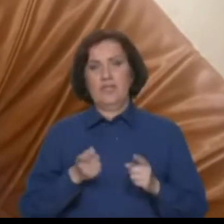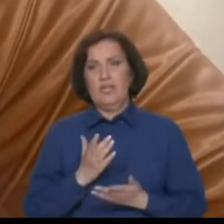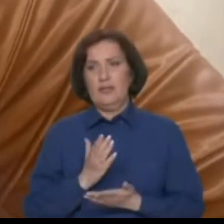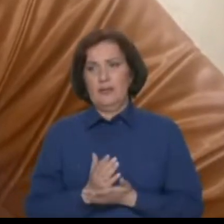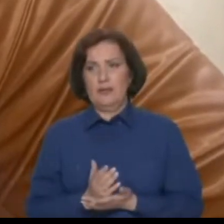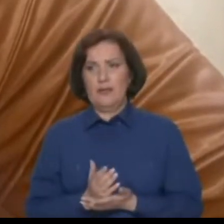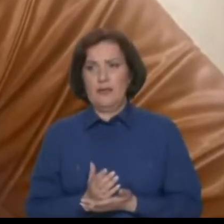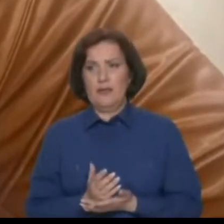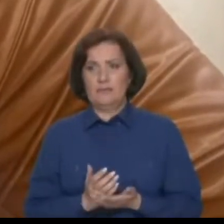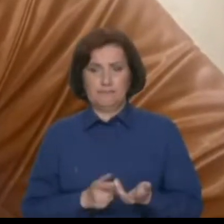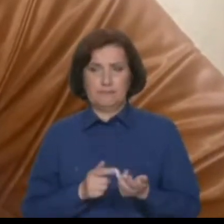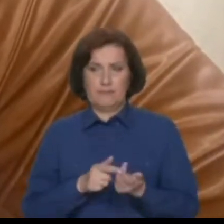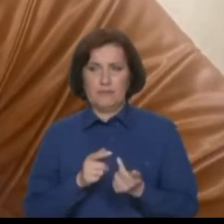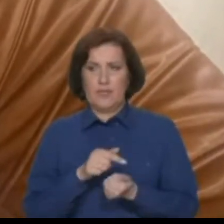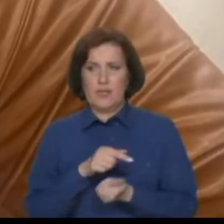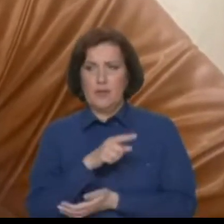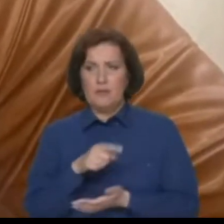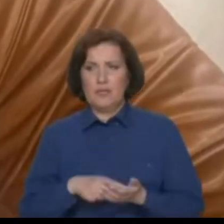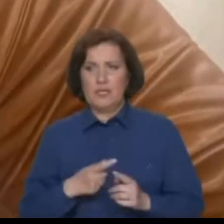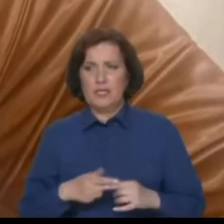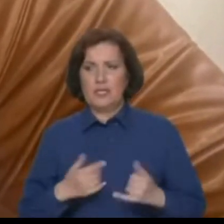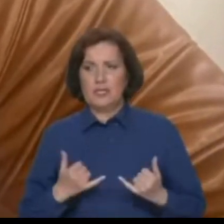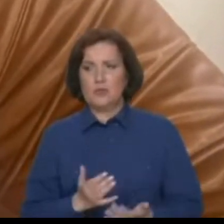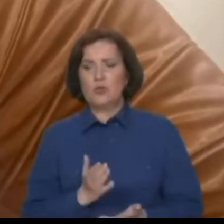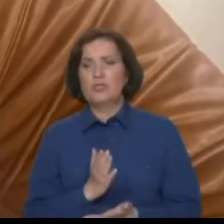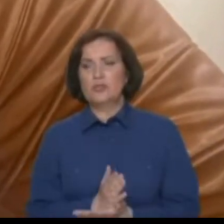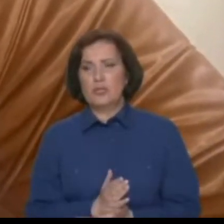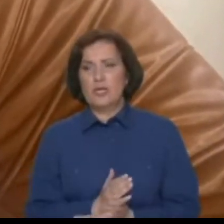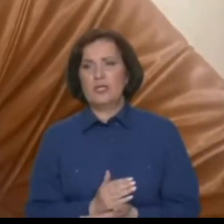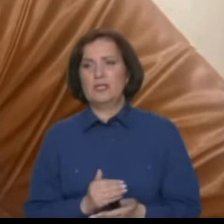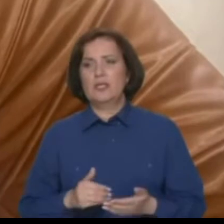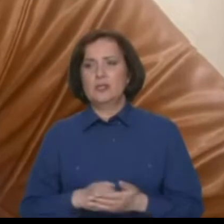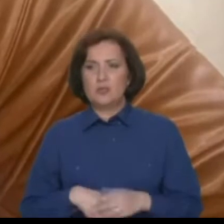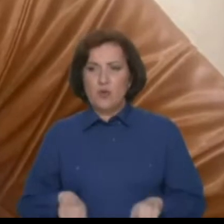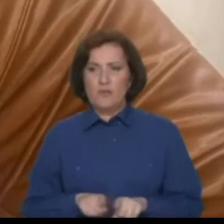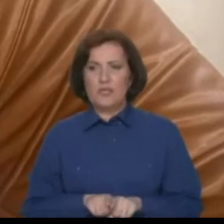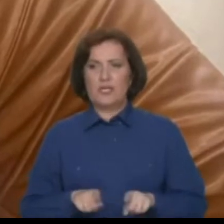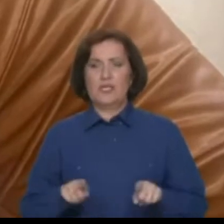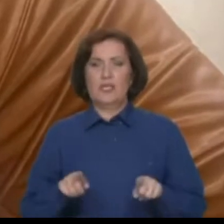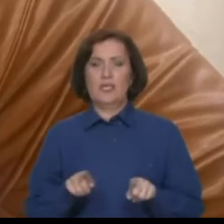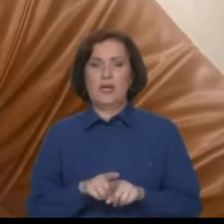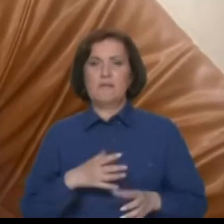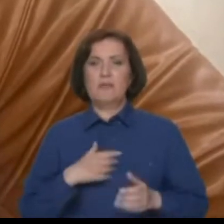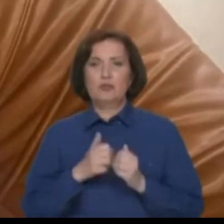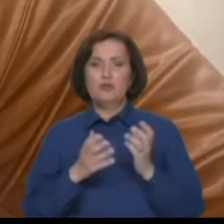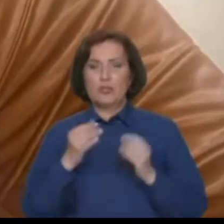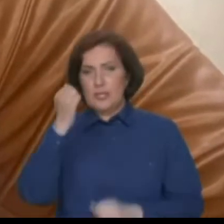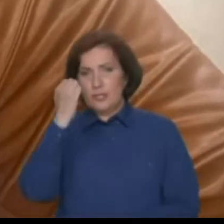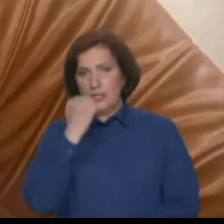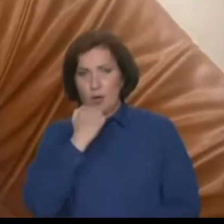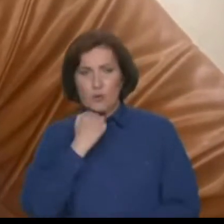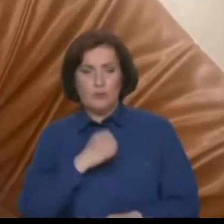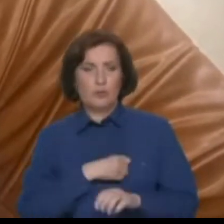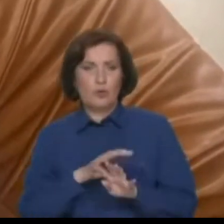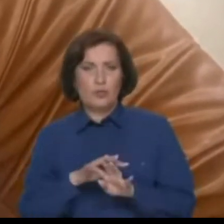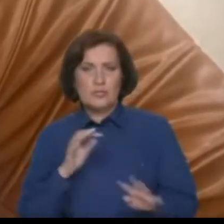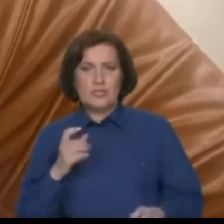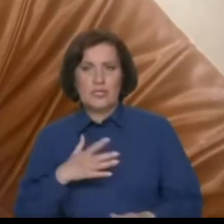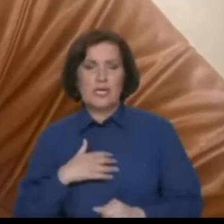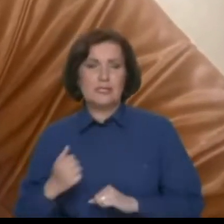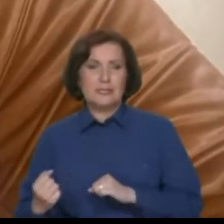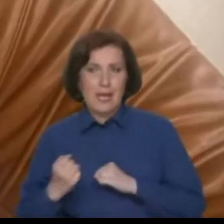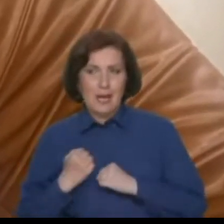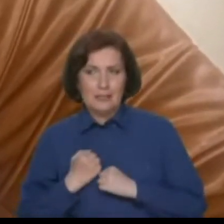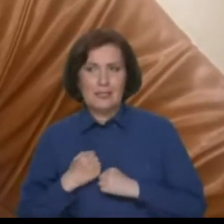цілий перелік питань, які сьогодні стоять. І знову ж таки, так само, як ми щодня дякуємо Збройним силам за наш